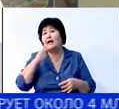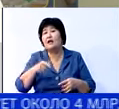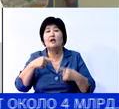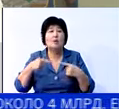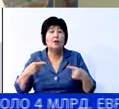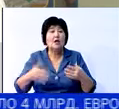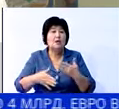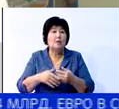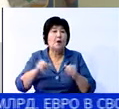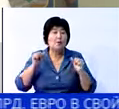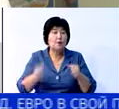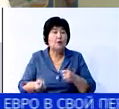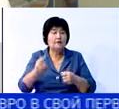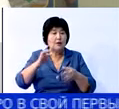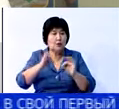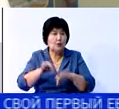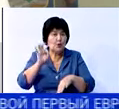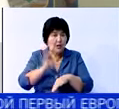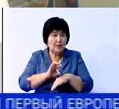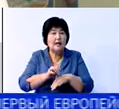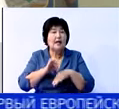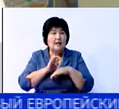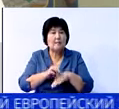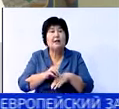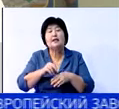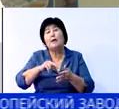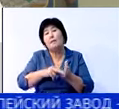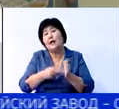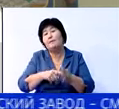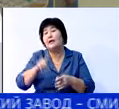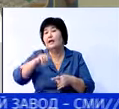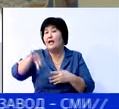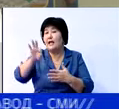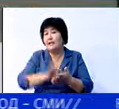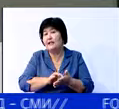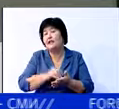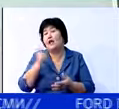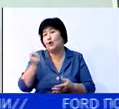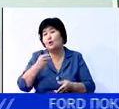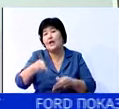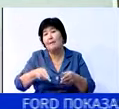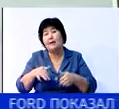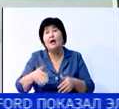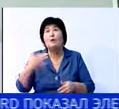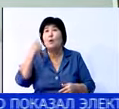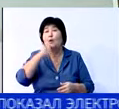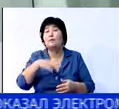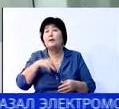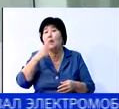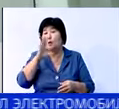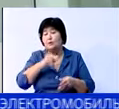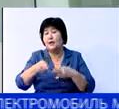С помощью них мы можем выявить сложные заболевания и проводить плановые и экстренные хирургические операции. В прошлом году были успешно